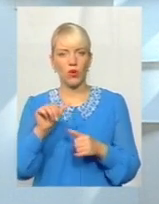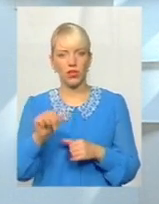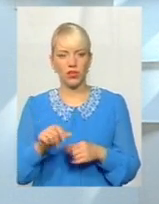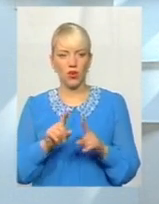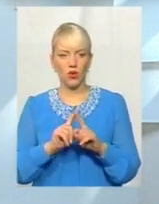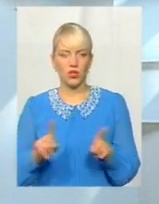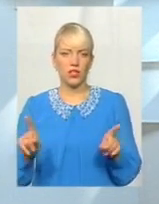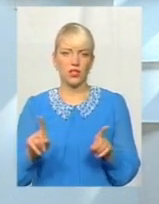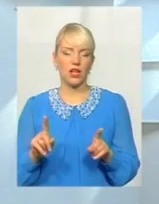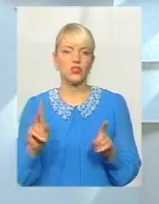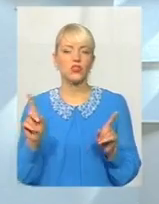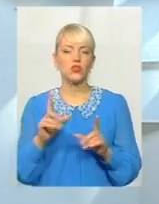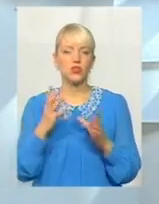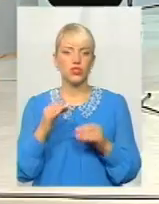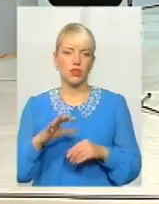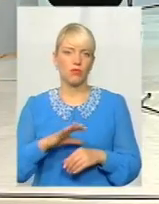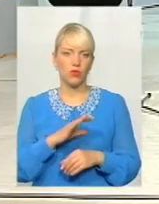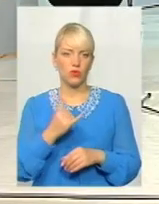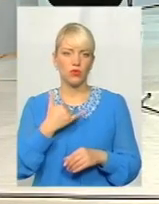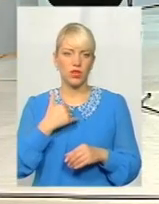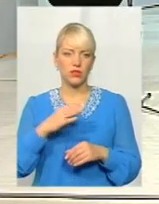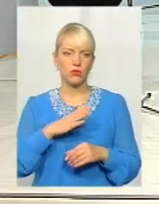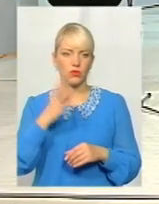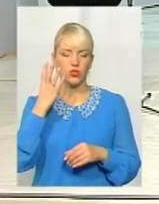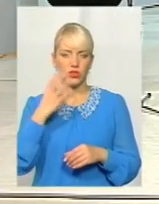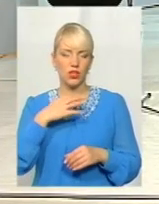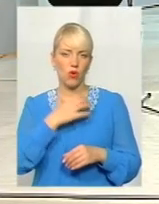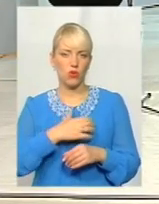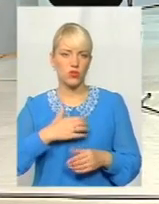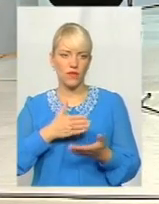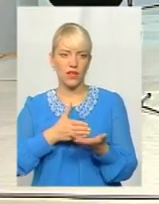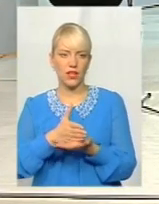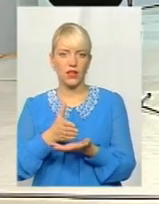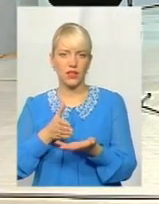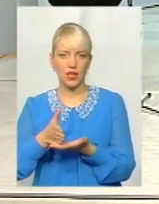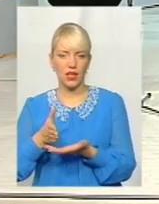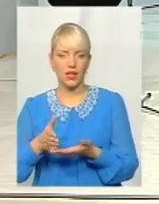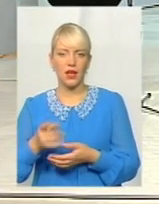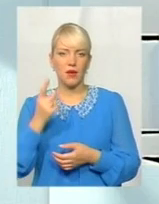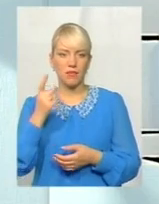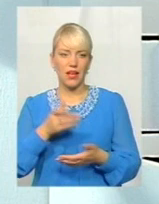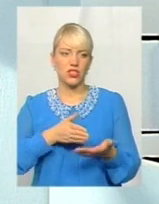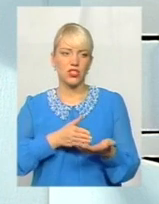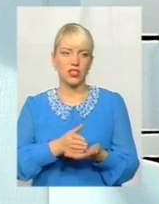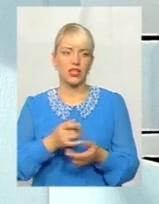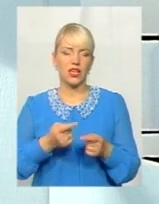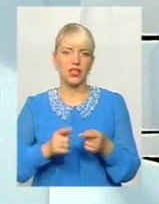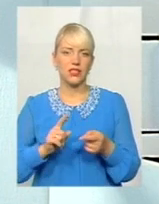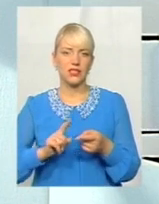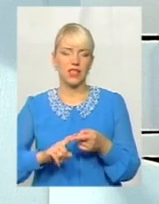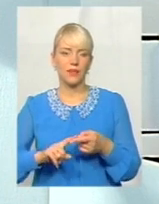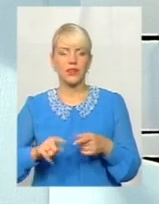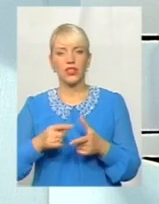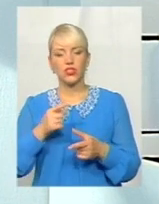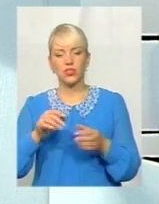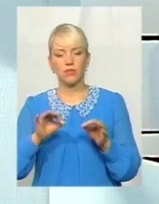оригінальності, що ще було? Так, в нас було чотири основних критерії. Перший критерій – це, власне, чи